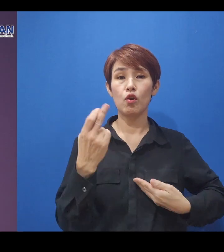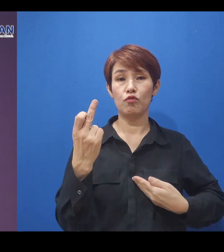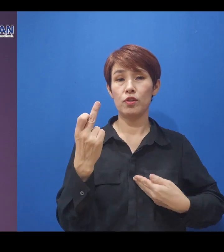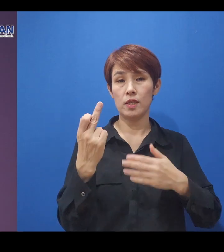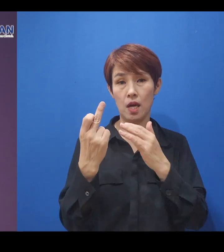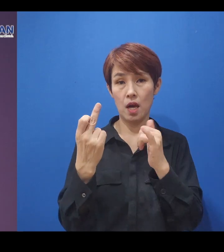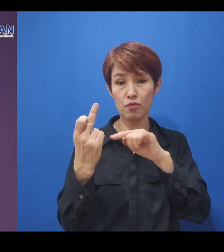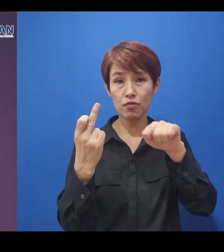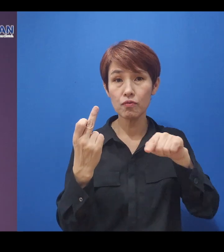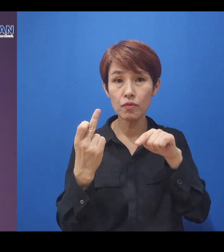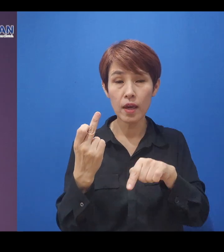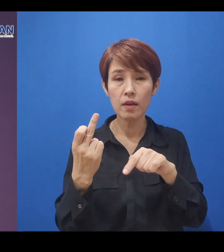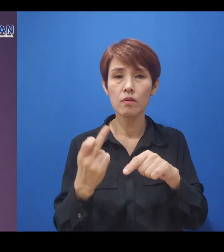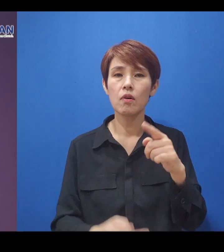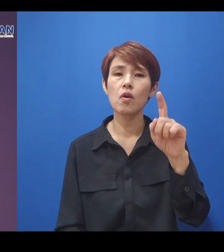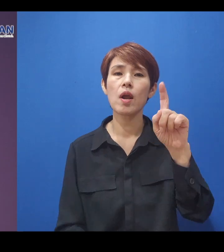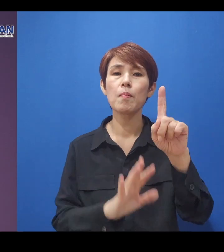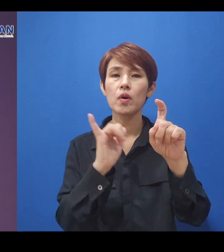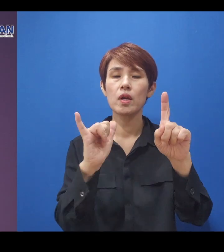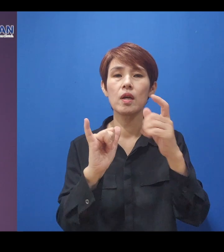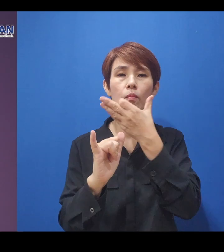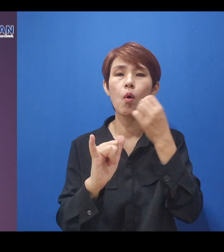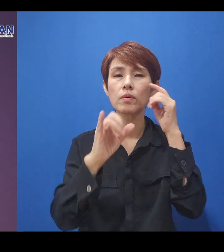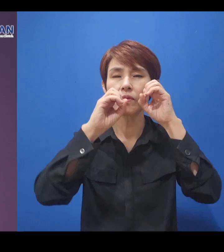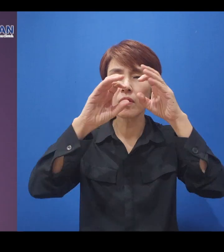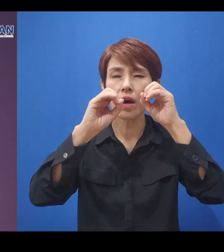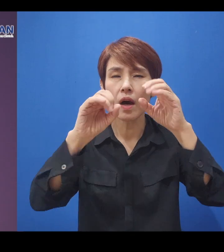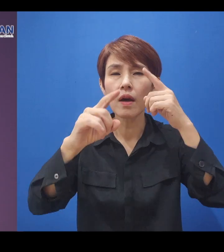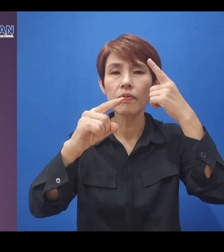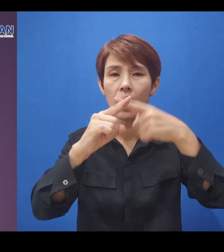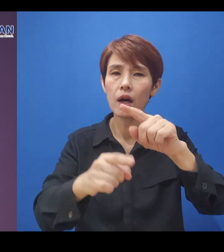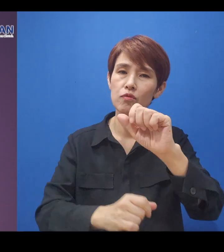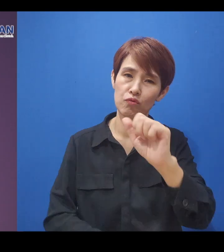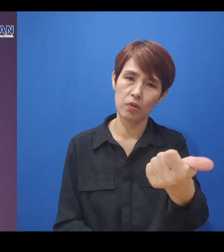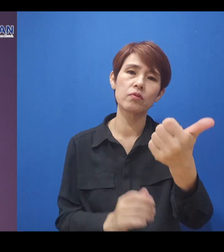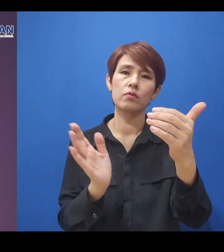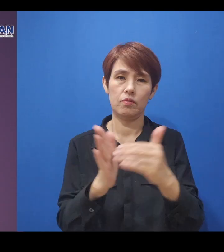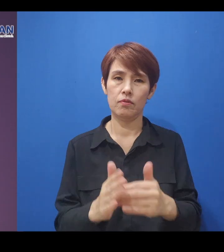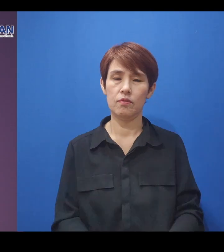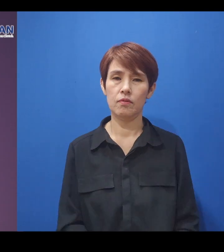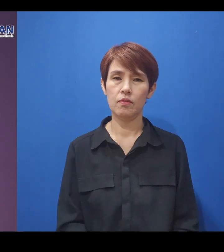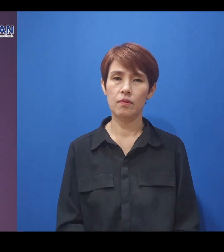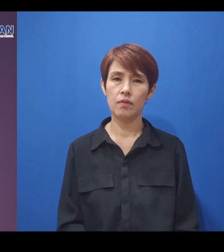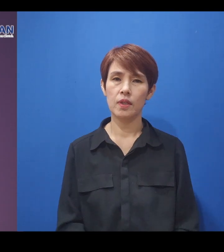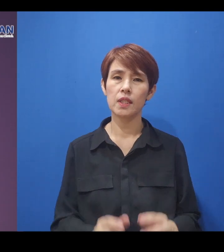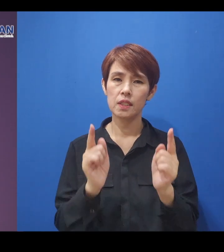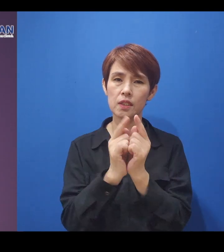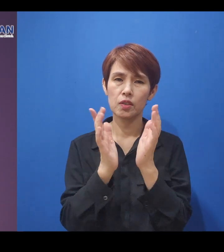때문에 죽임을 당했어요. 그걸 내 눈으로 봤거나 내 귀로 들었거나.